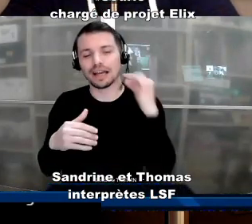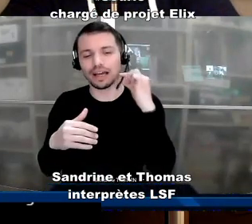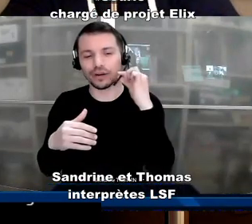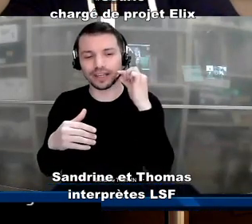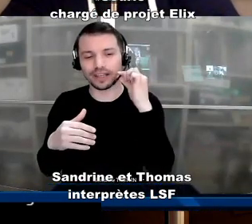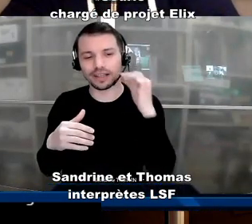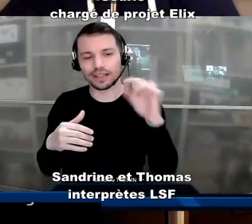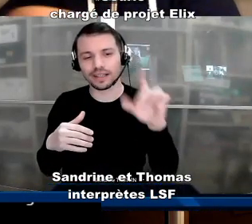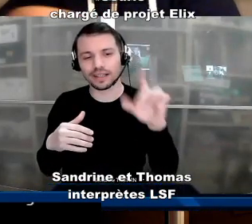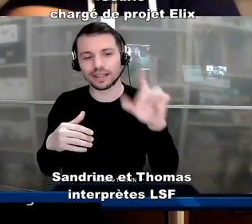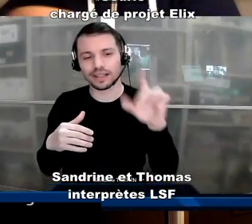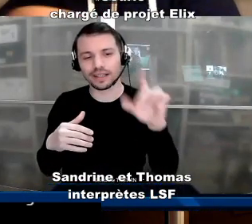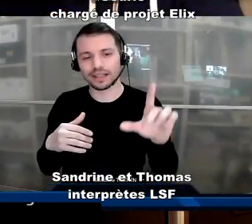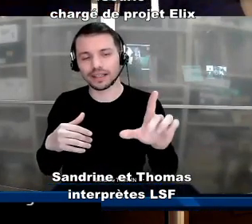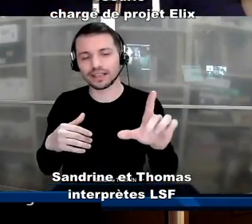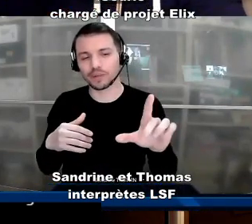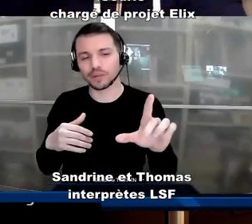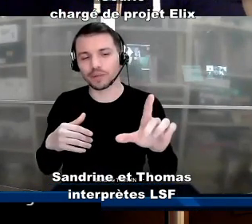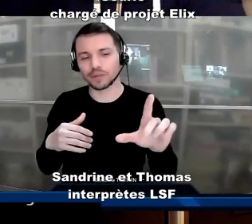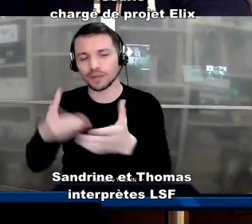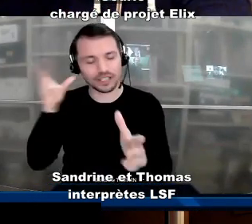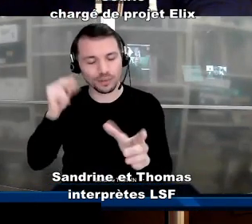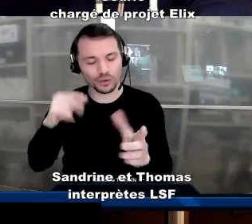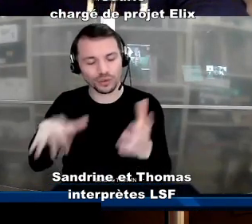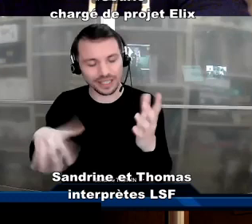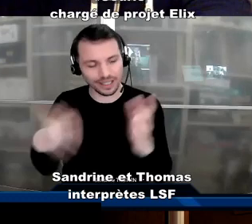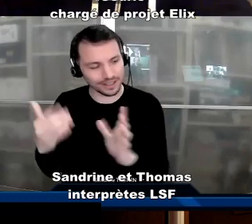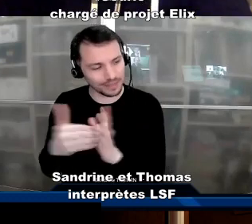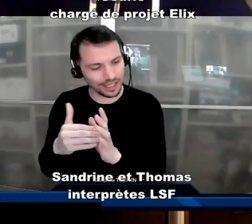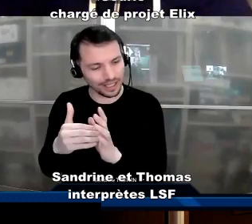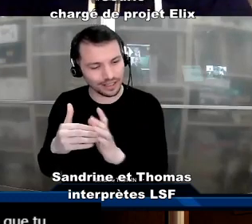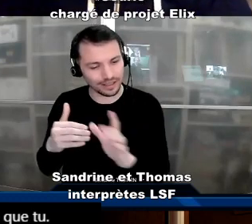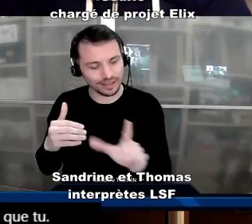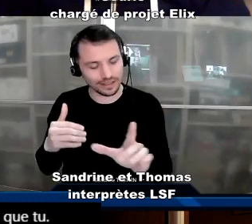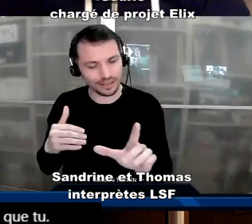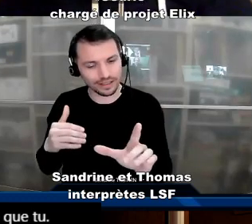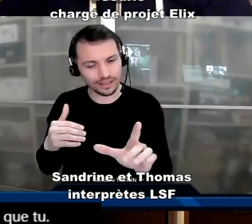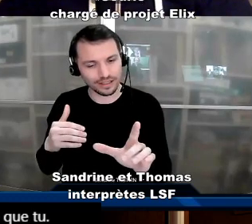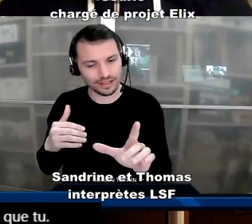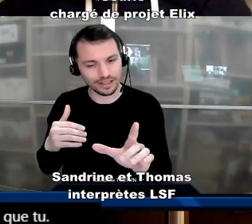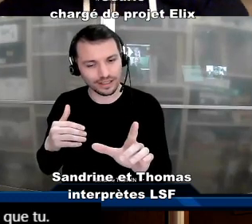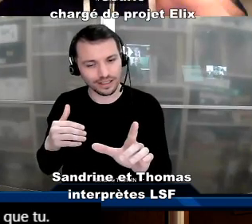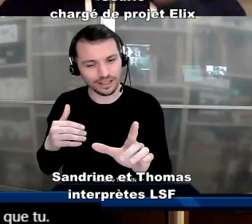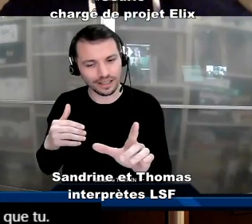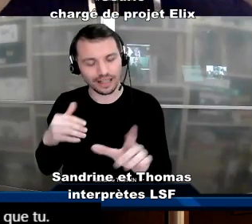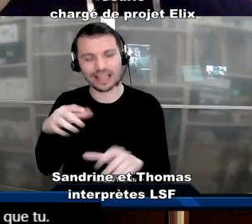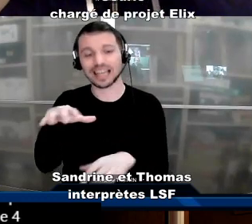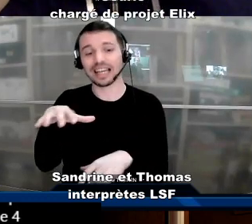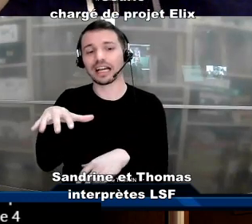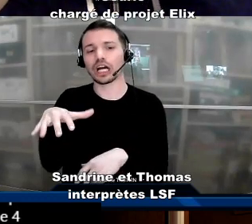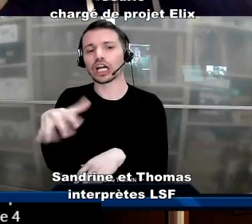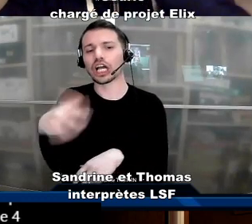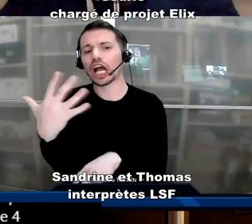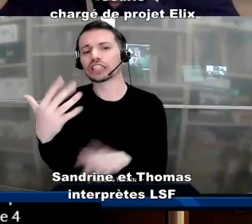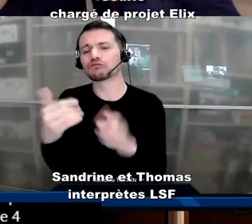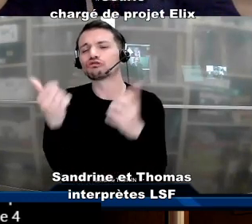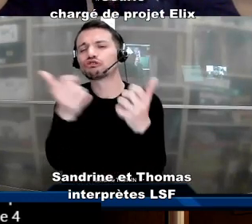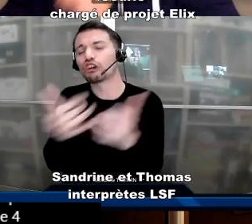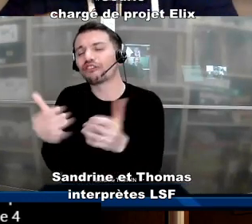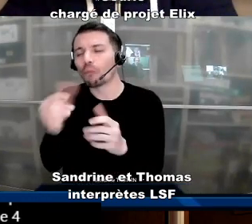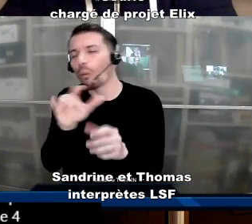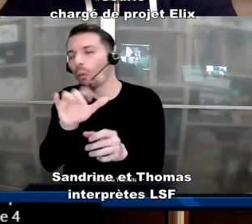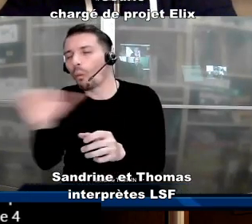Tout bête, on cherche une comptine crocodile. Pardon pour l'interprète, j'ai pas entendu 15 000. 15 000, oui, bon, le chiffre c'est